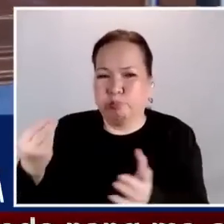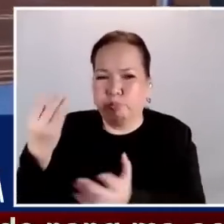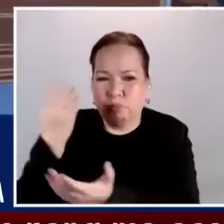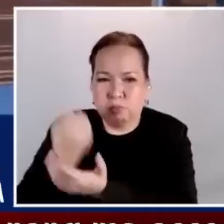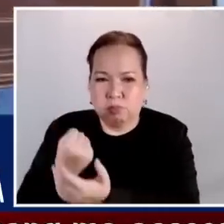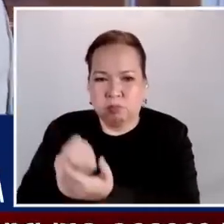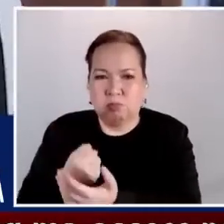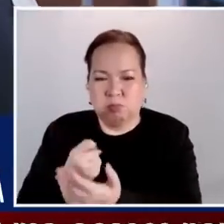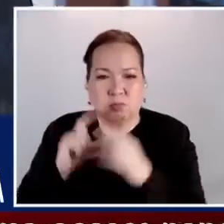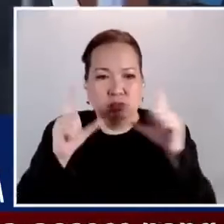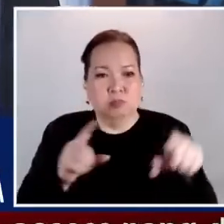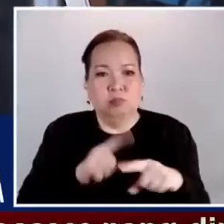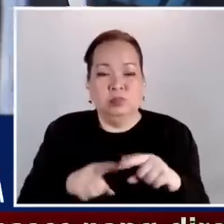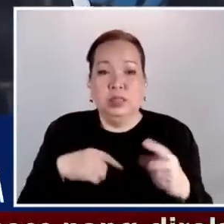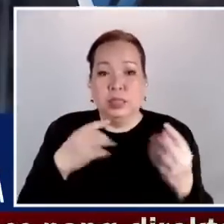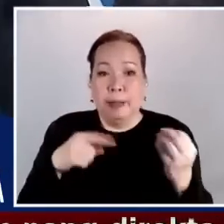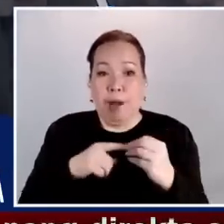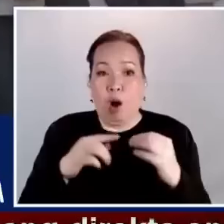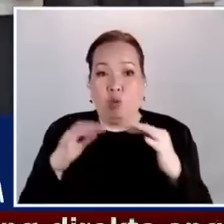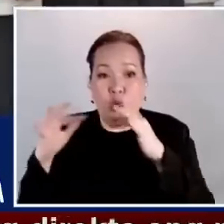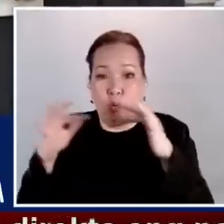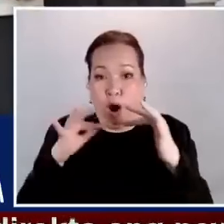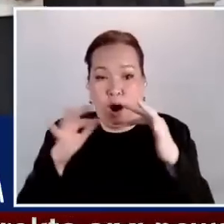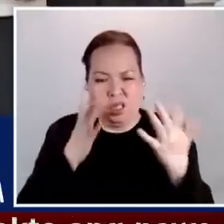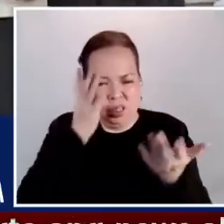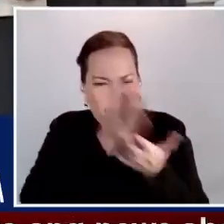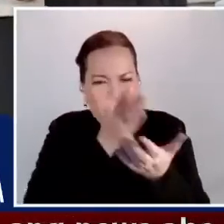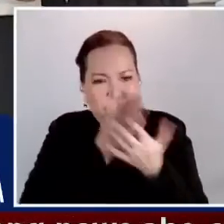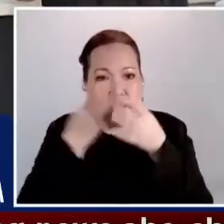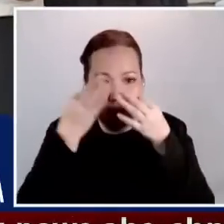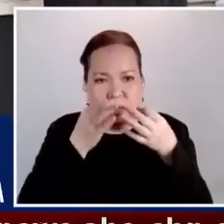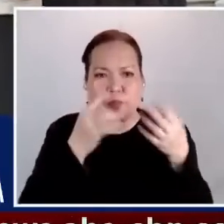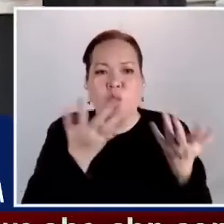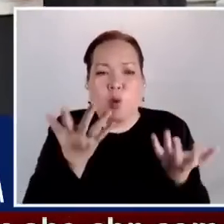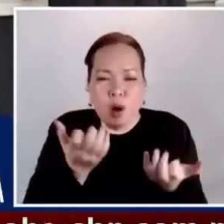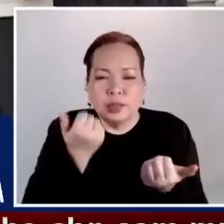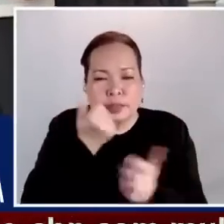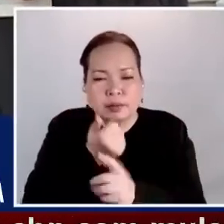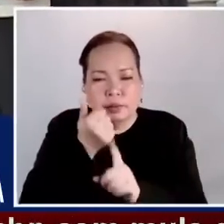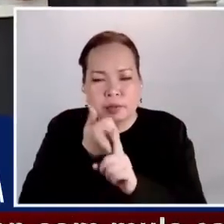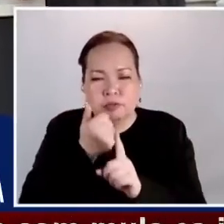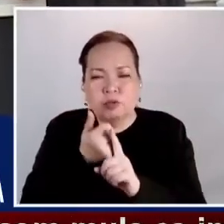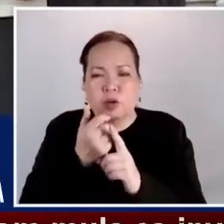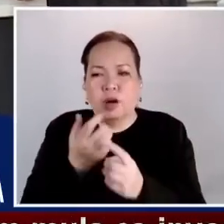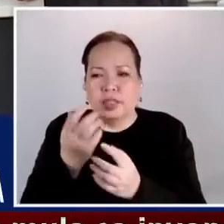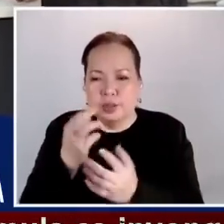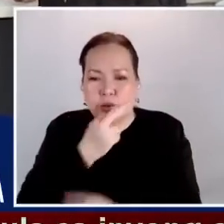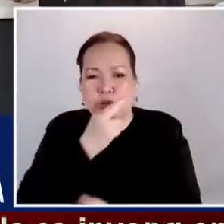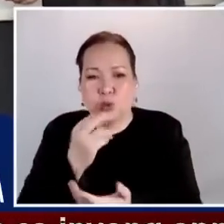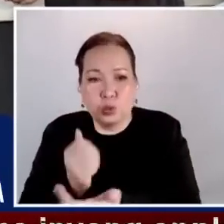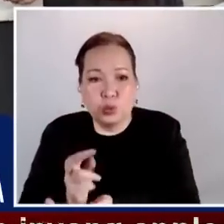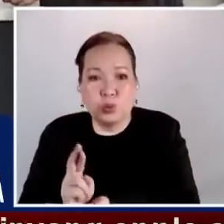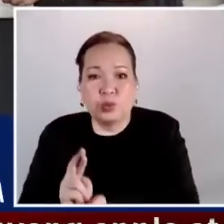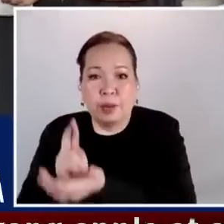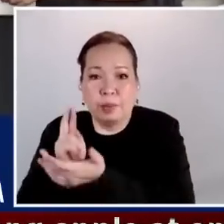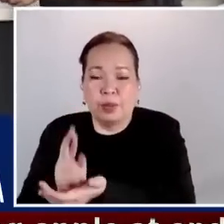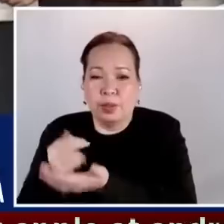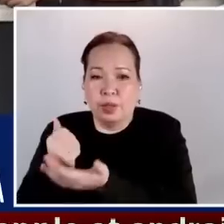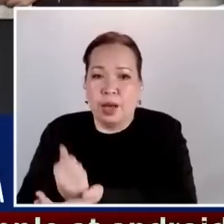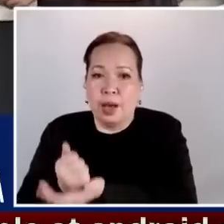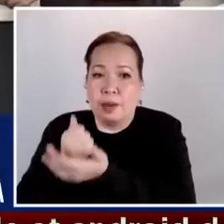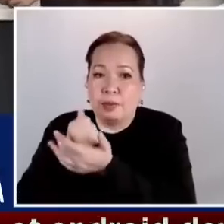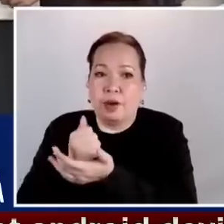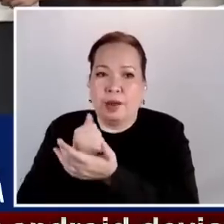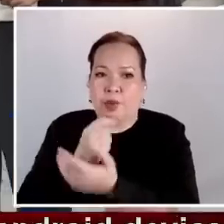patayan, pabor siya sa rehabilitasyon ng mga adik. Samantala, sa kababatang barangay chairman na si Robin Del Rosario ng Bukawe,